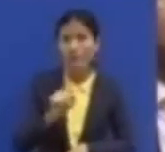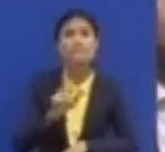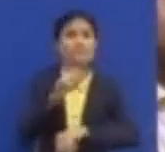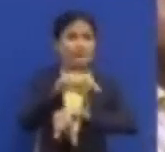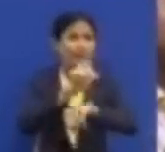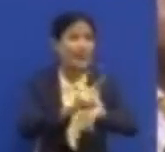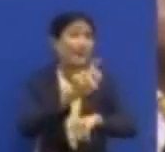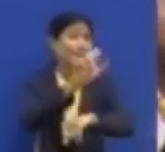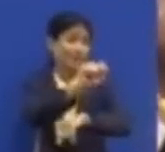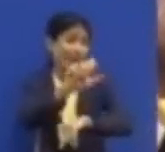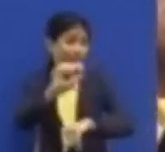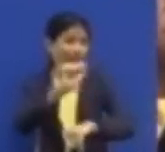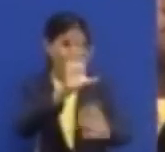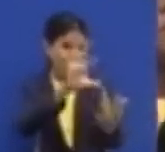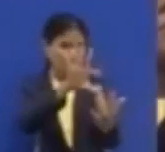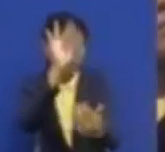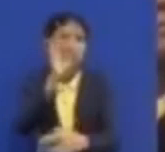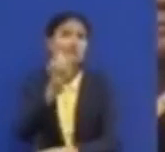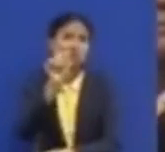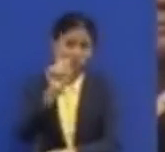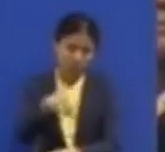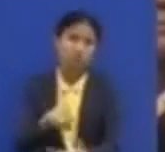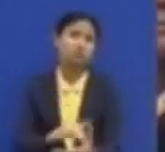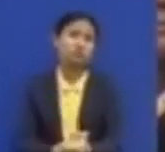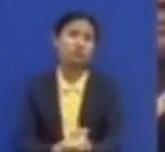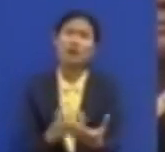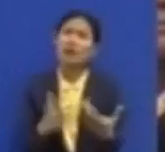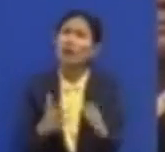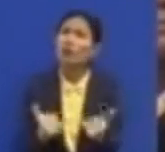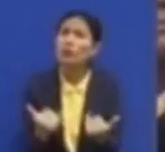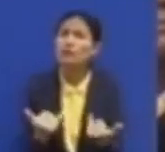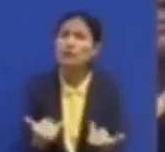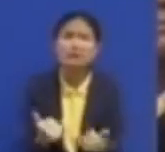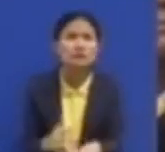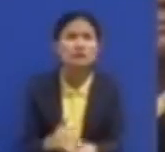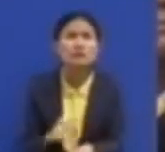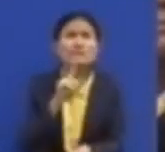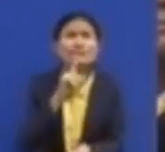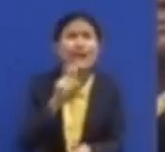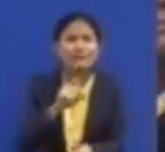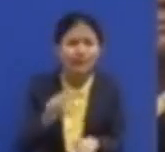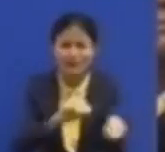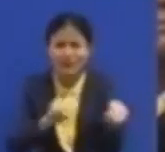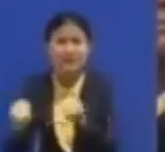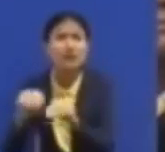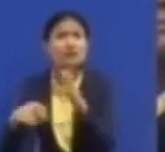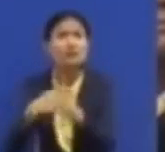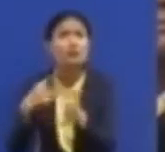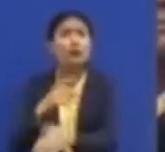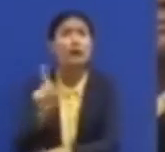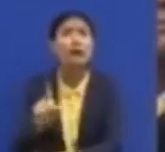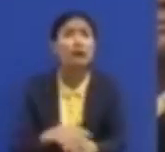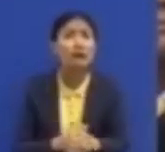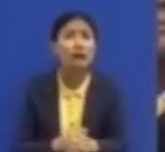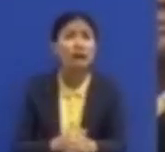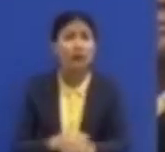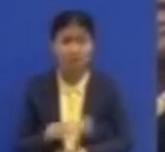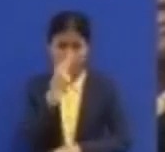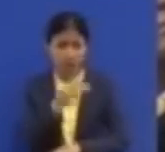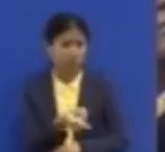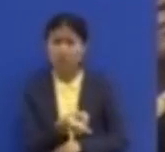ามว่าวันนี้มีเหตุจำเป็นอะไรที่จะต้องเลื่อนการประชุมออกไปไม่มีฮะท่านครับระเบียบวาระชั